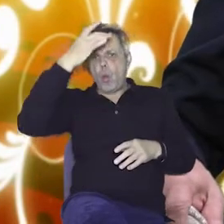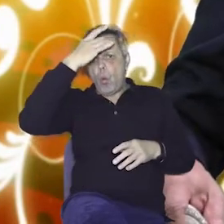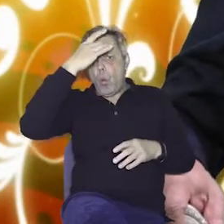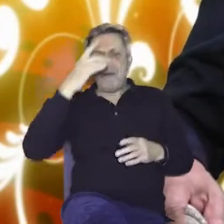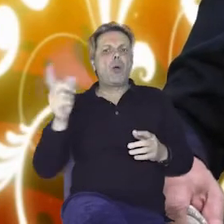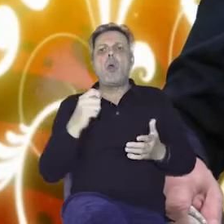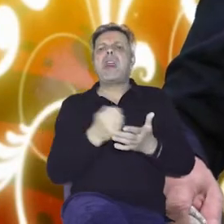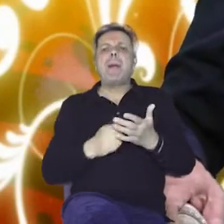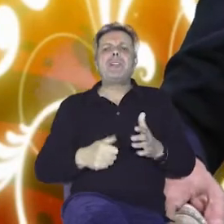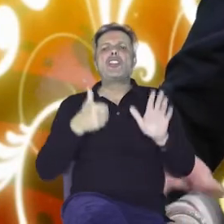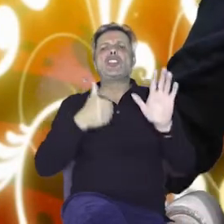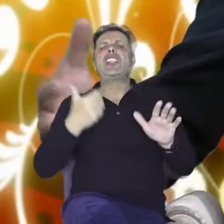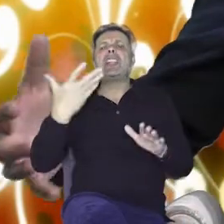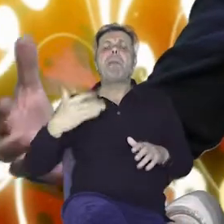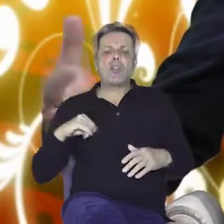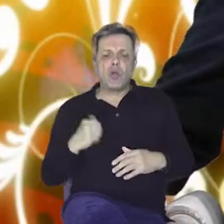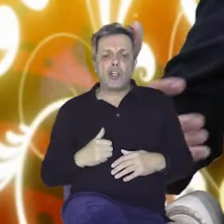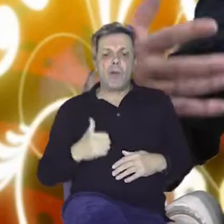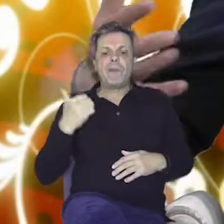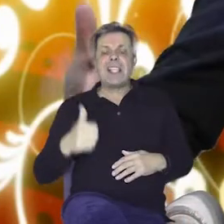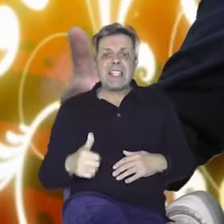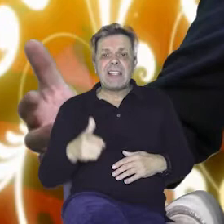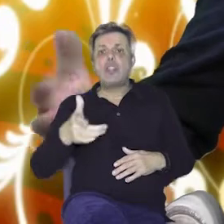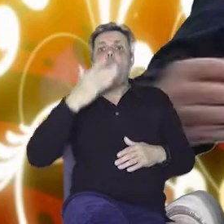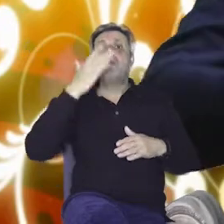za 65 godina. I sad to posljednje